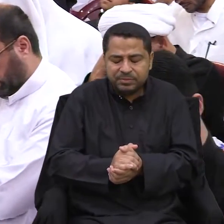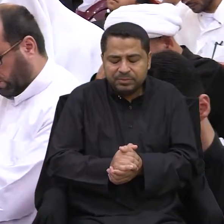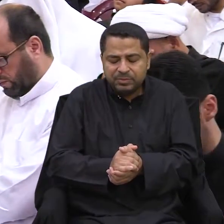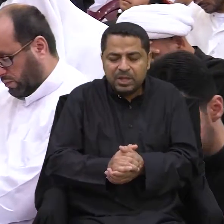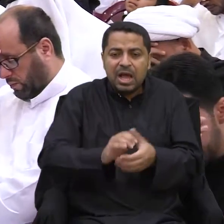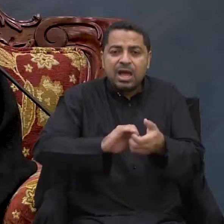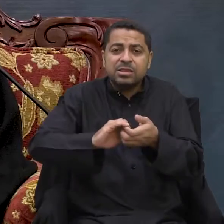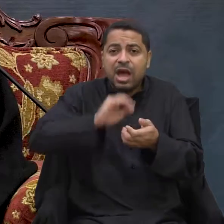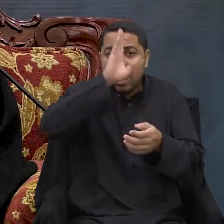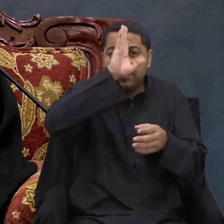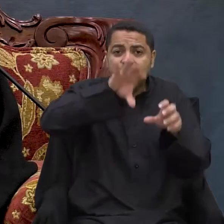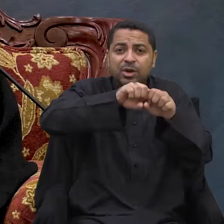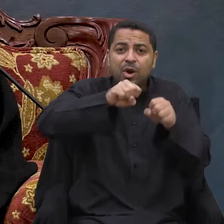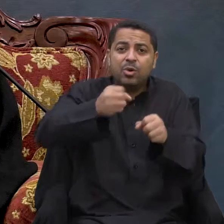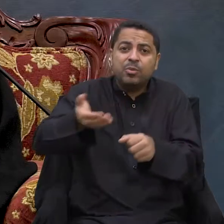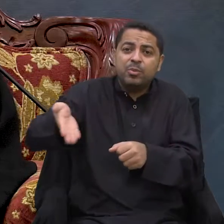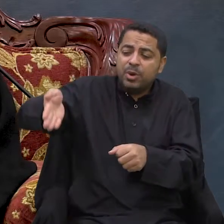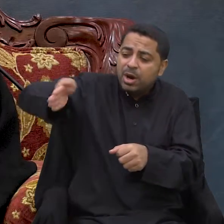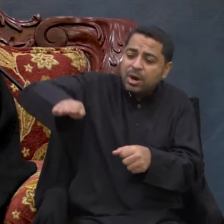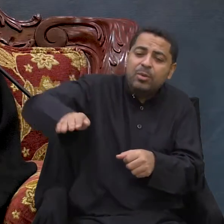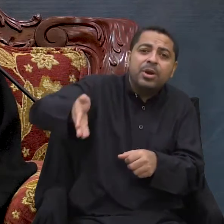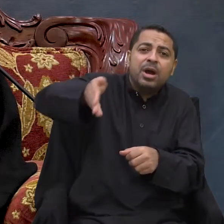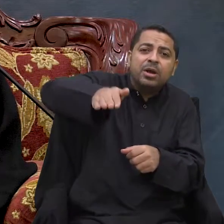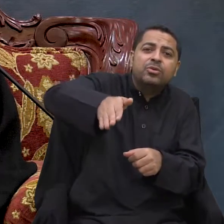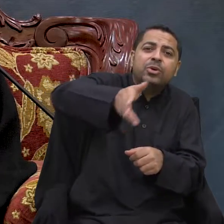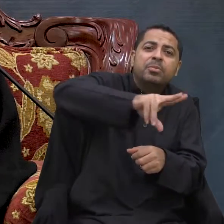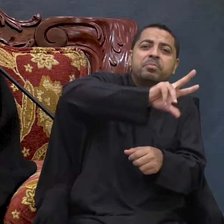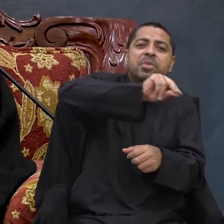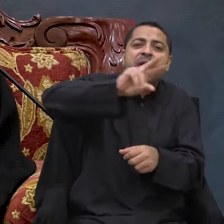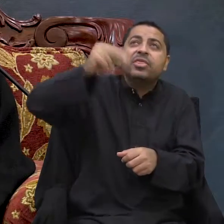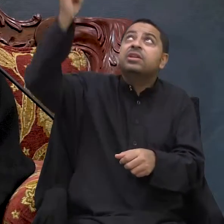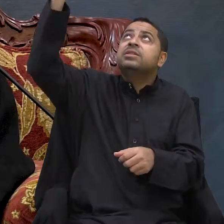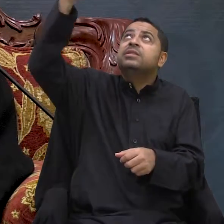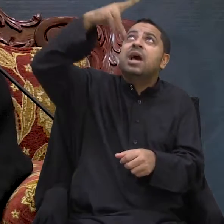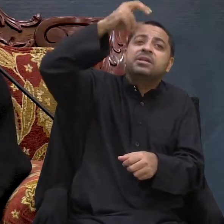تهاوى، ومثل ما هو النجم